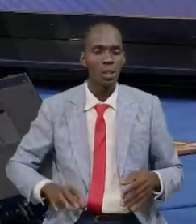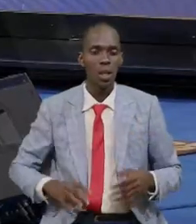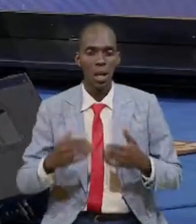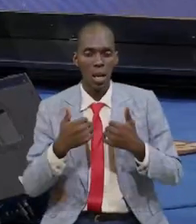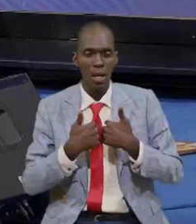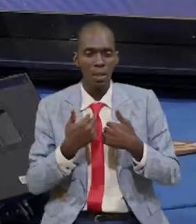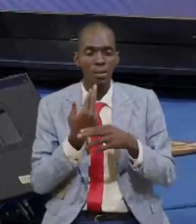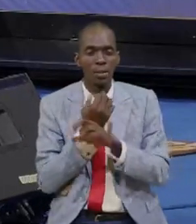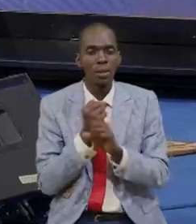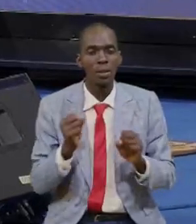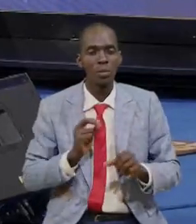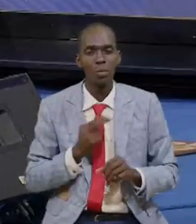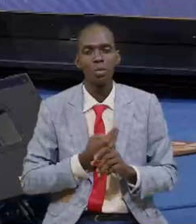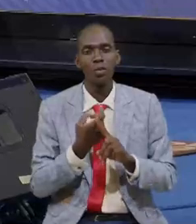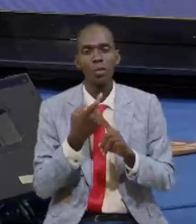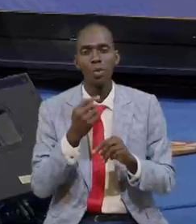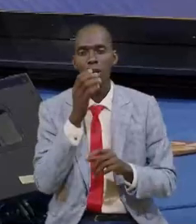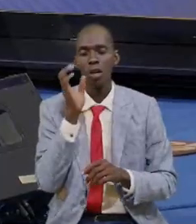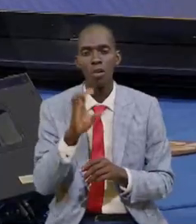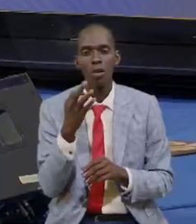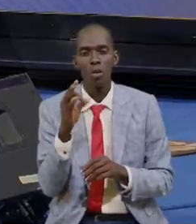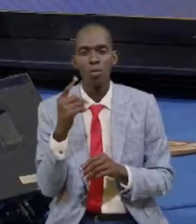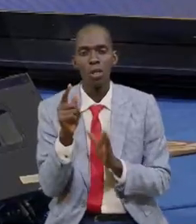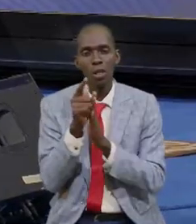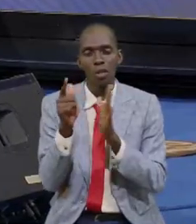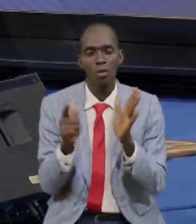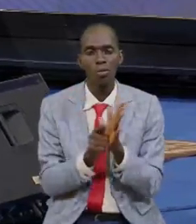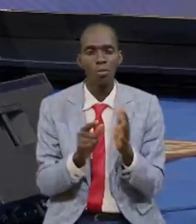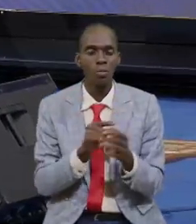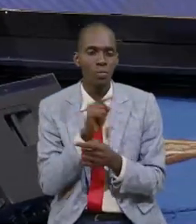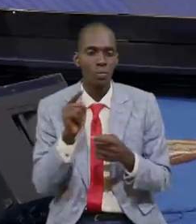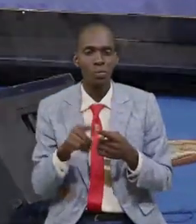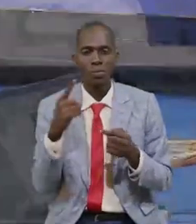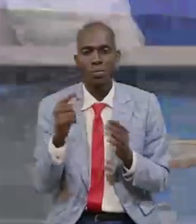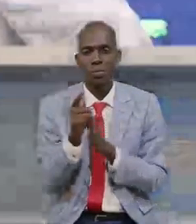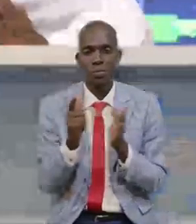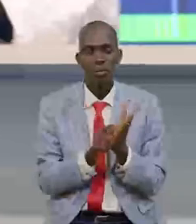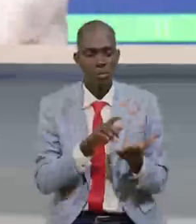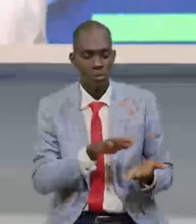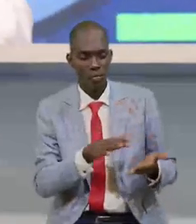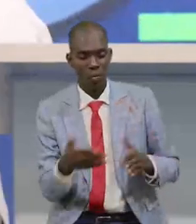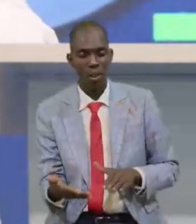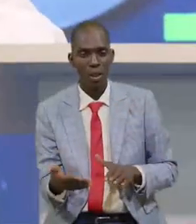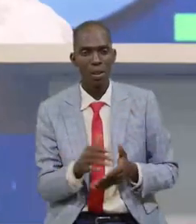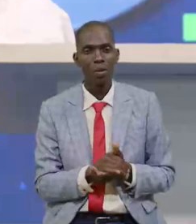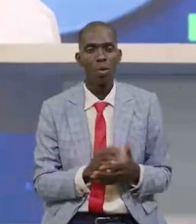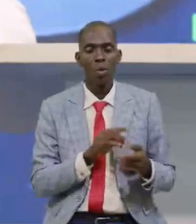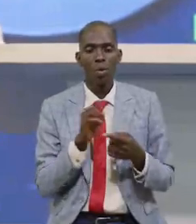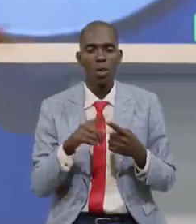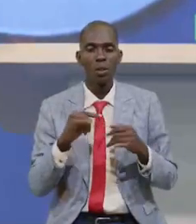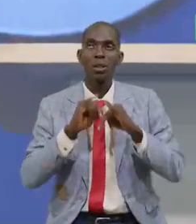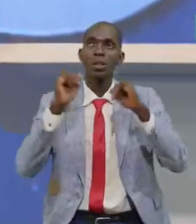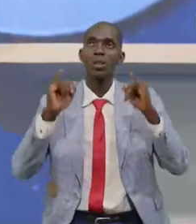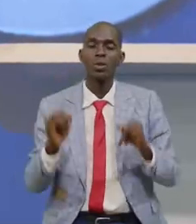a rachetés de la malédiction de la loi. Lorsque la loi est morte, lorsque les rituels